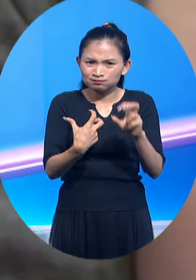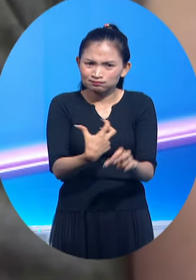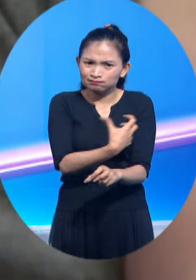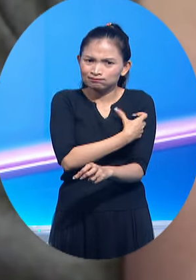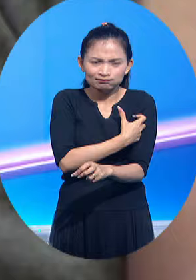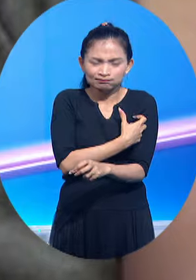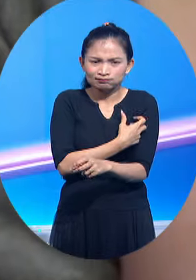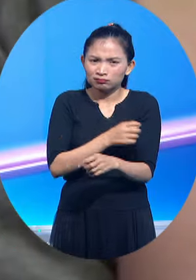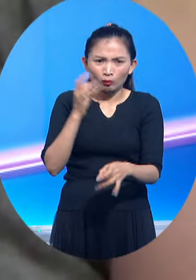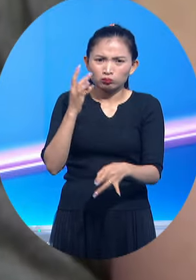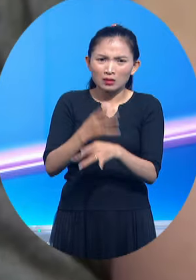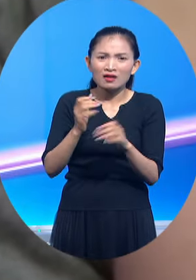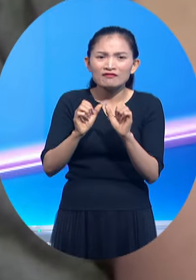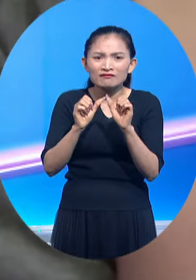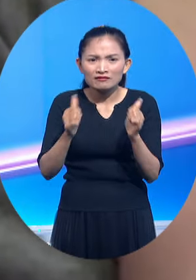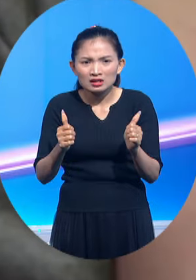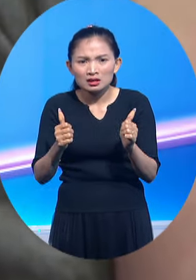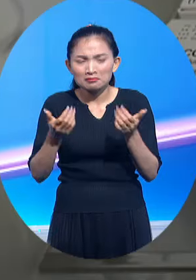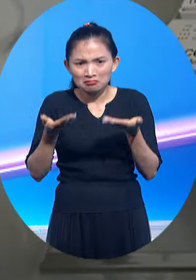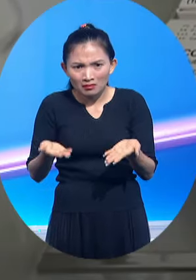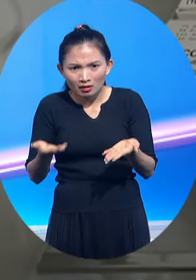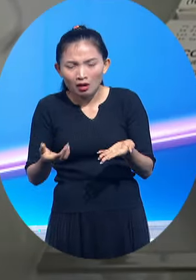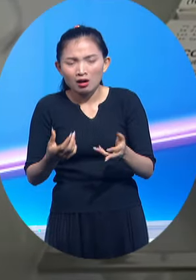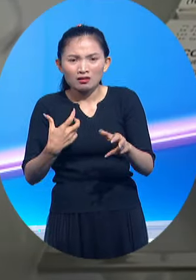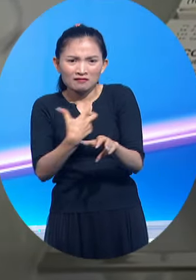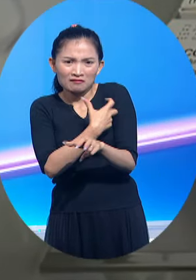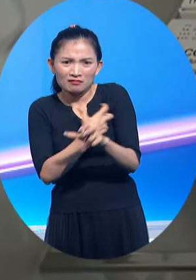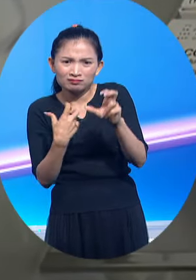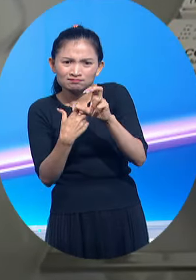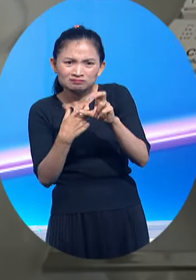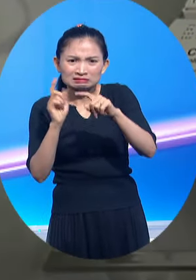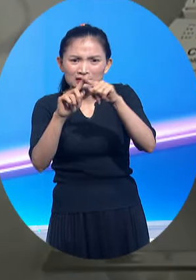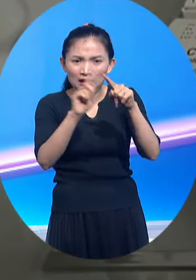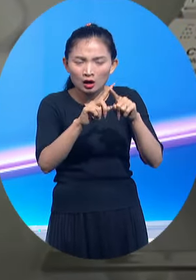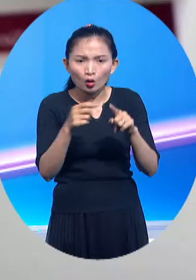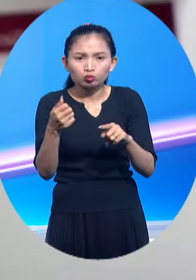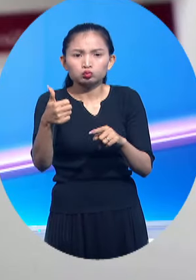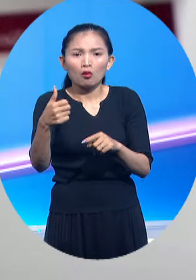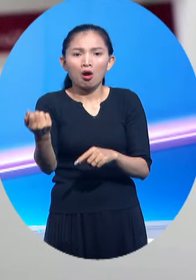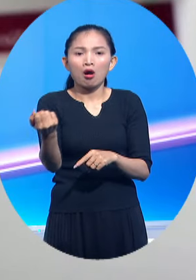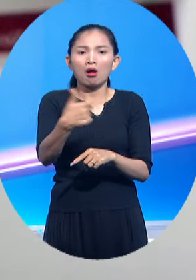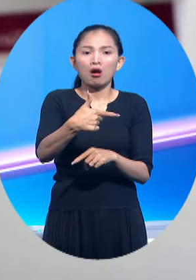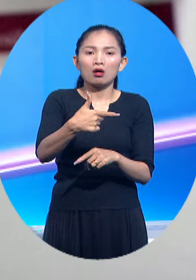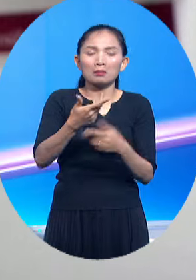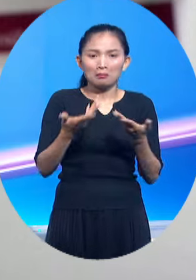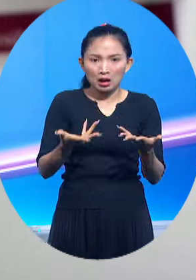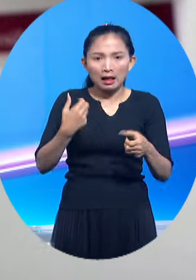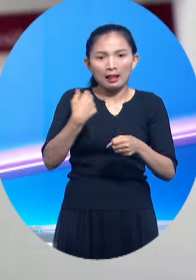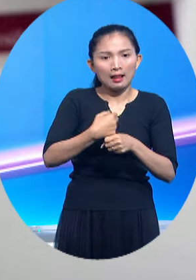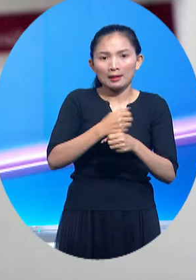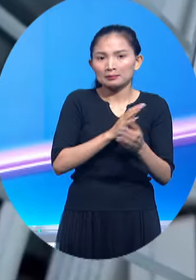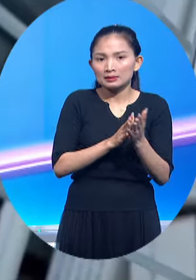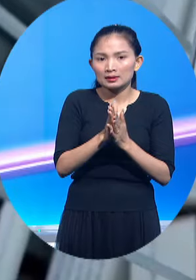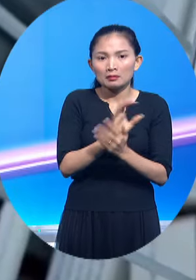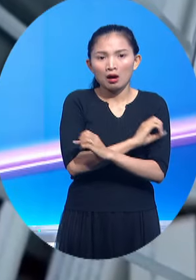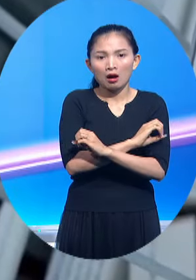chủng COVID-19 hơn. Hiện AstraZeneca đã ngừng việc sản xuất và cung cấp loại vaccine này. Hãng dược Anh Thụy Điển